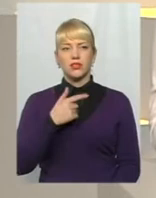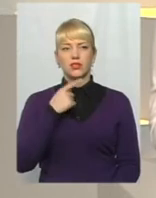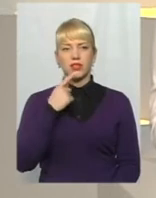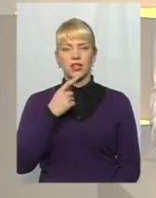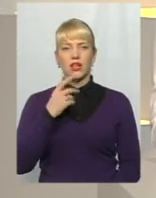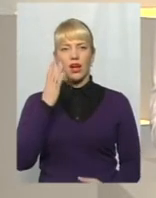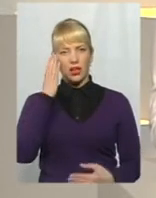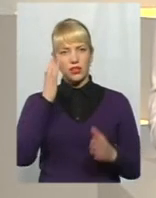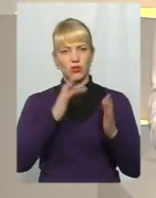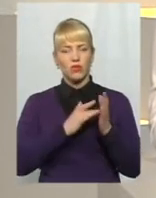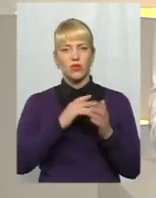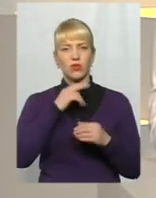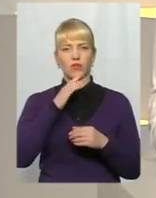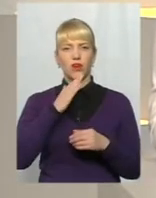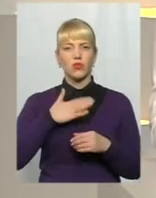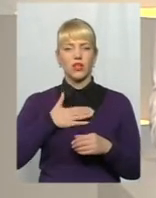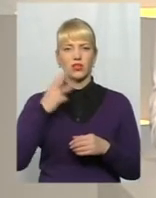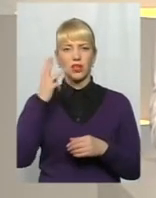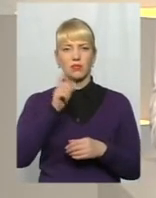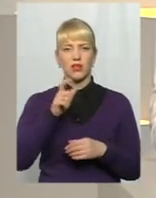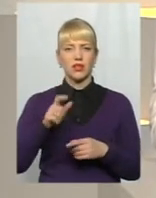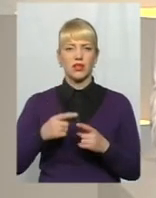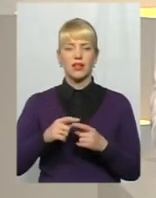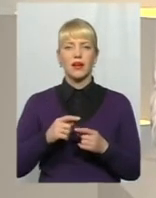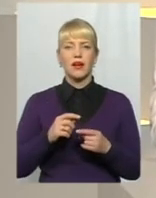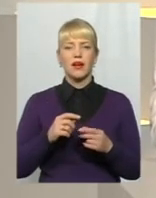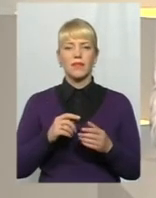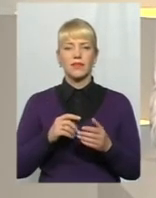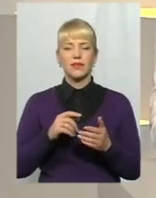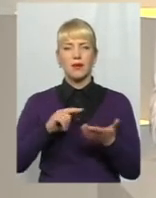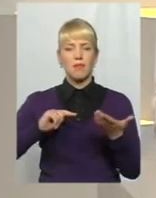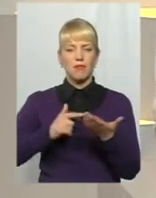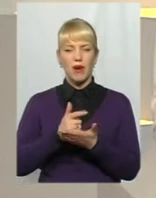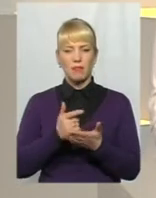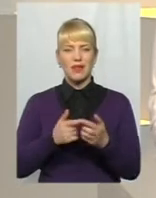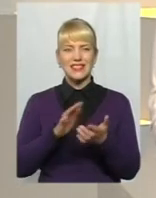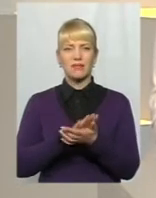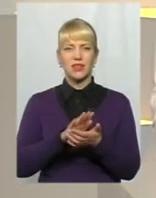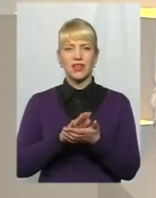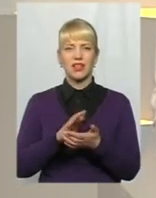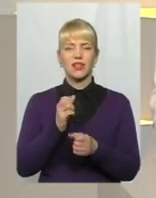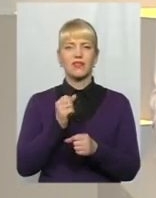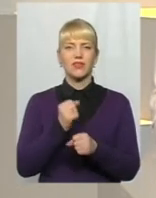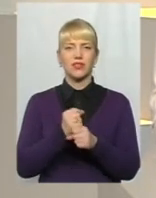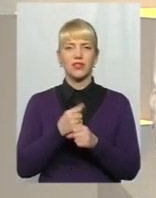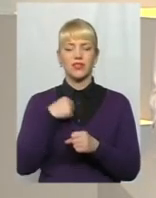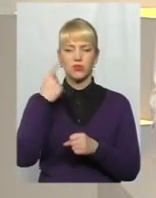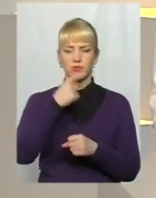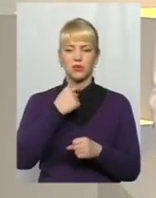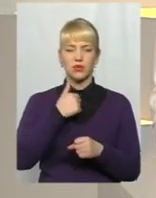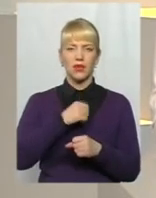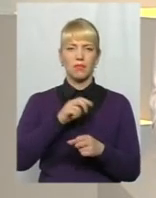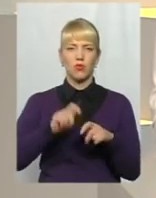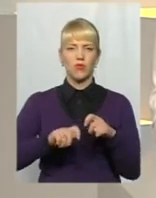увагу наших хмельничан. Інтерактивна мапа смітників діє особисто. Перевіряла, ось ви її можете знайти